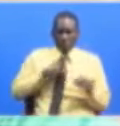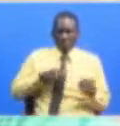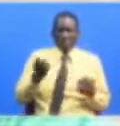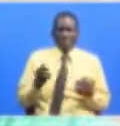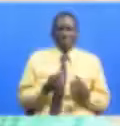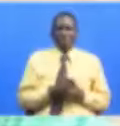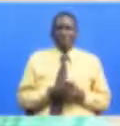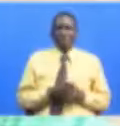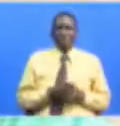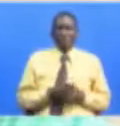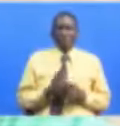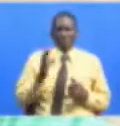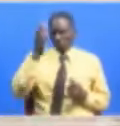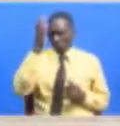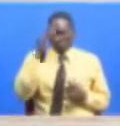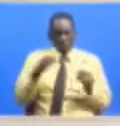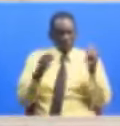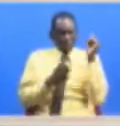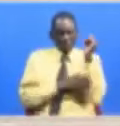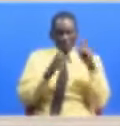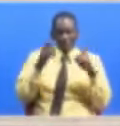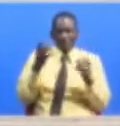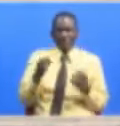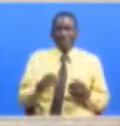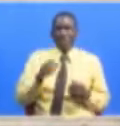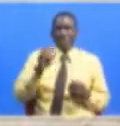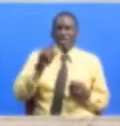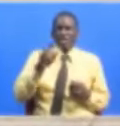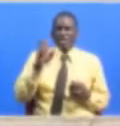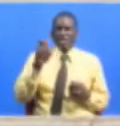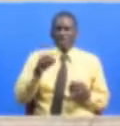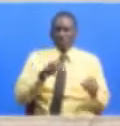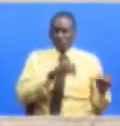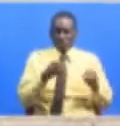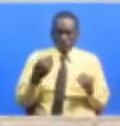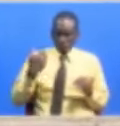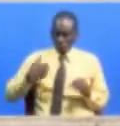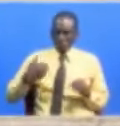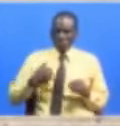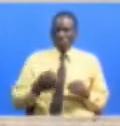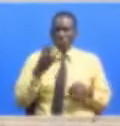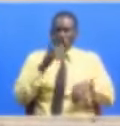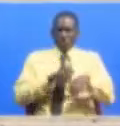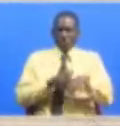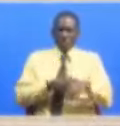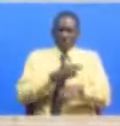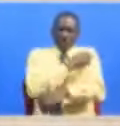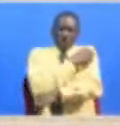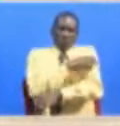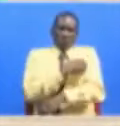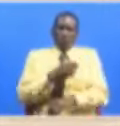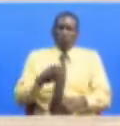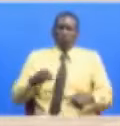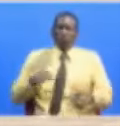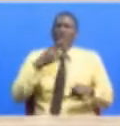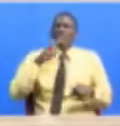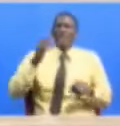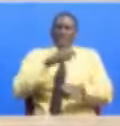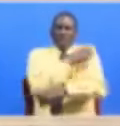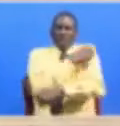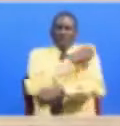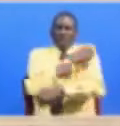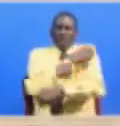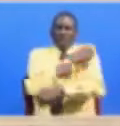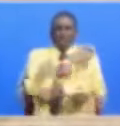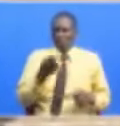Adrian. Juu zilikuwa mbaya sana. Adrian alipelekwa chumba cha upasuaji mara 4 katika hospitali ya kitaifa ya Kenyatta